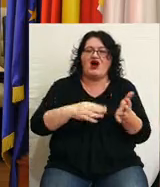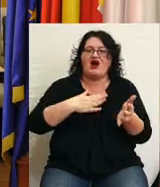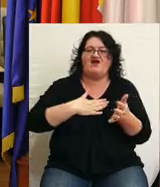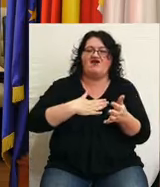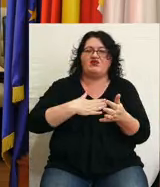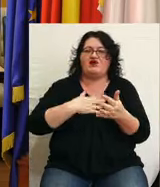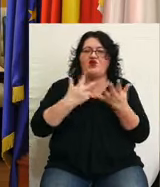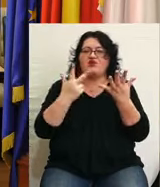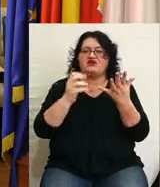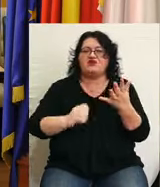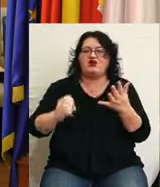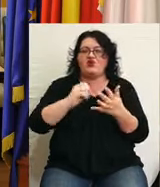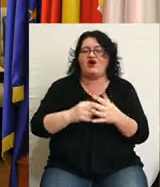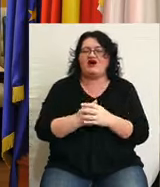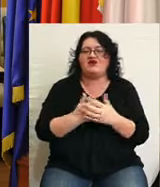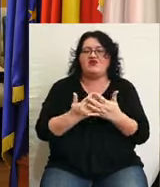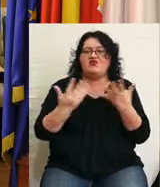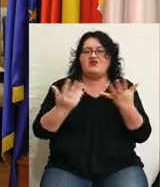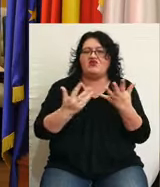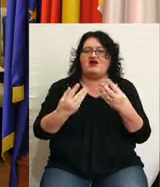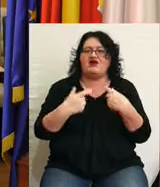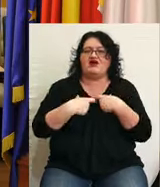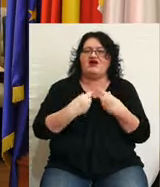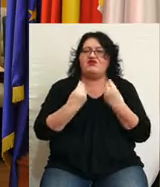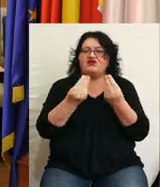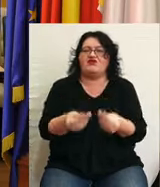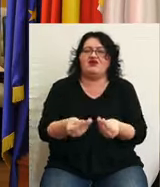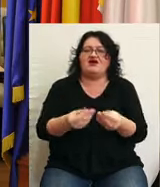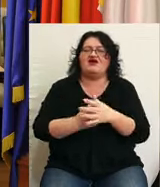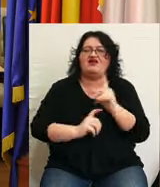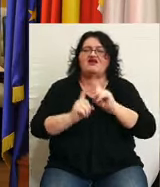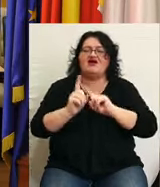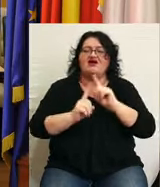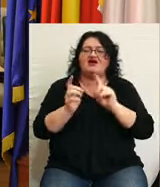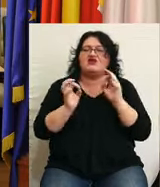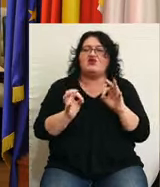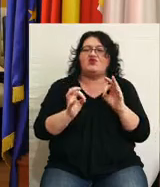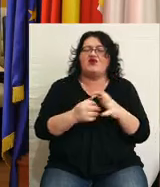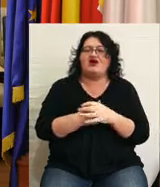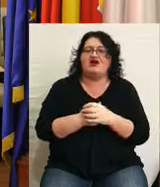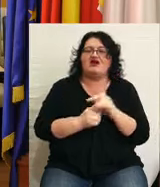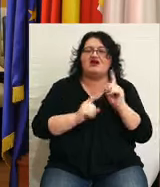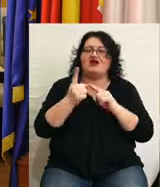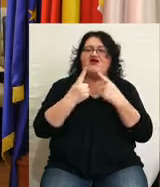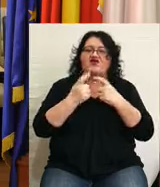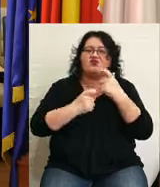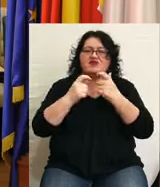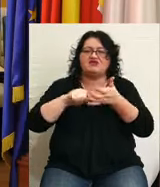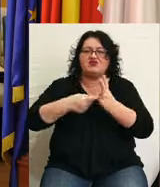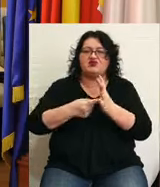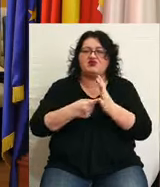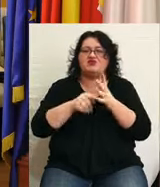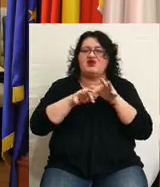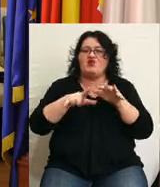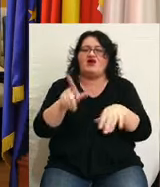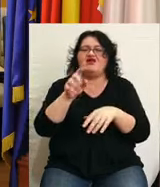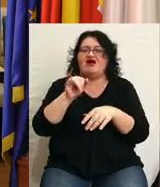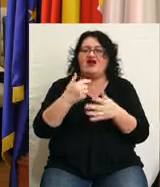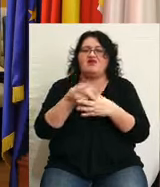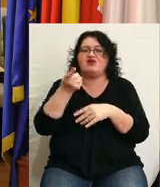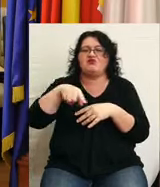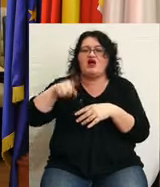8 milioane pe care le putem da, dar bineînțeles că dacă vorbim de cifre de 10 de milioane de lei pe